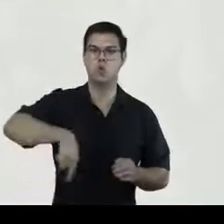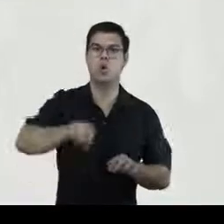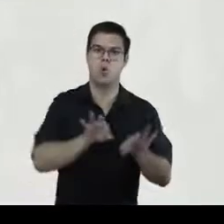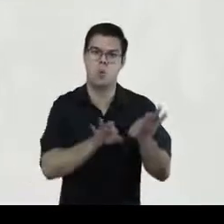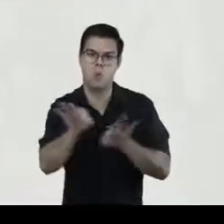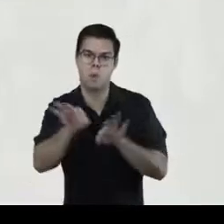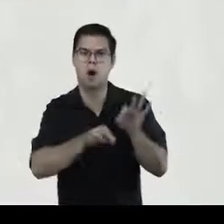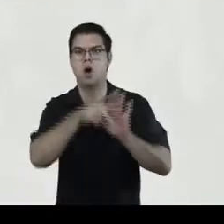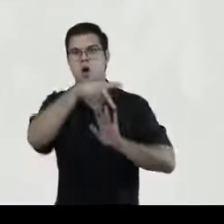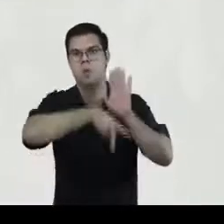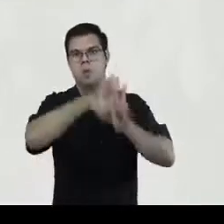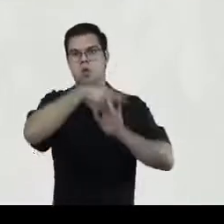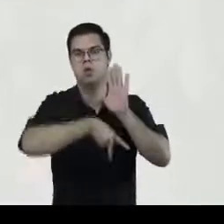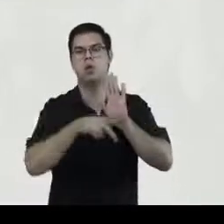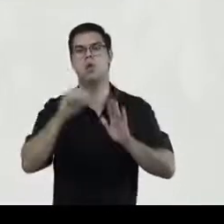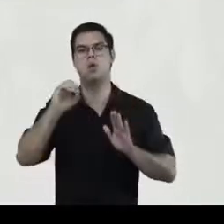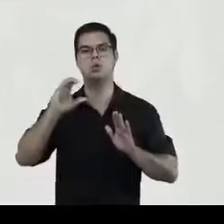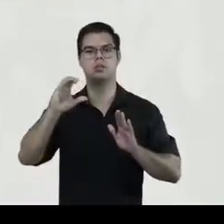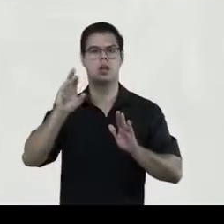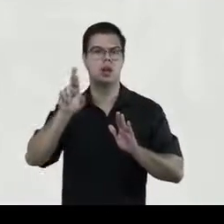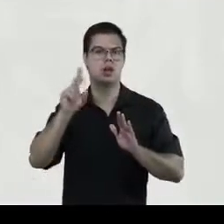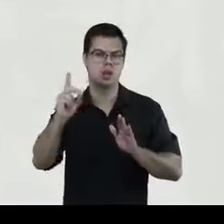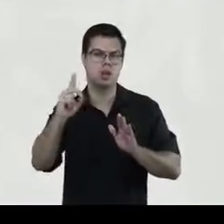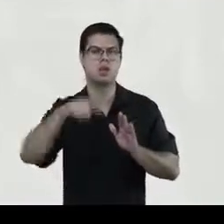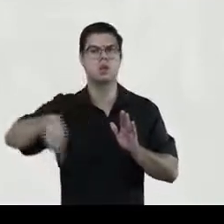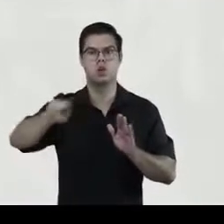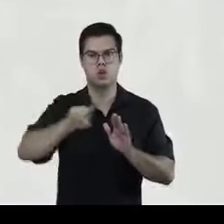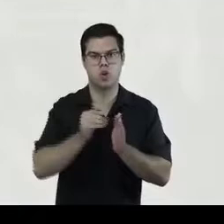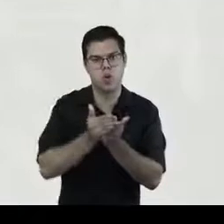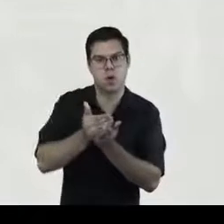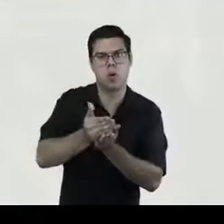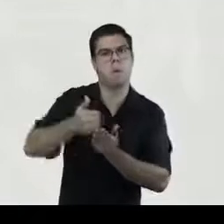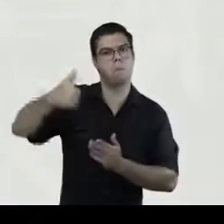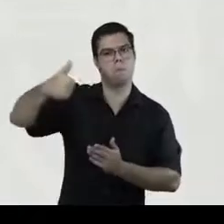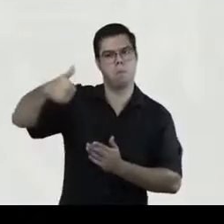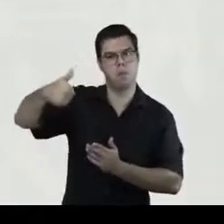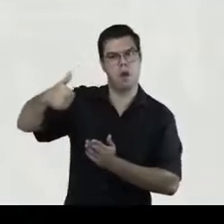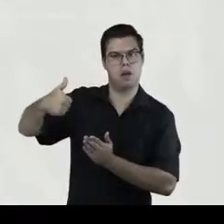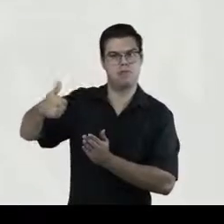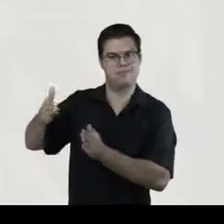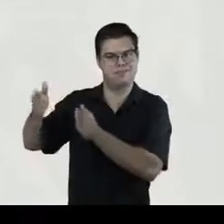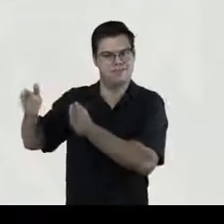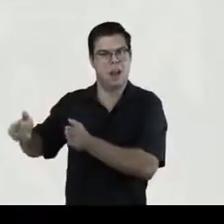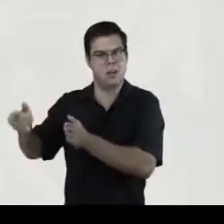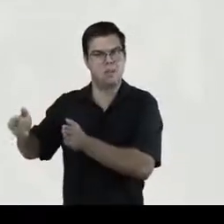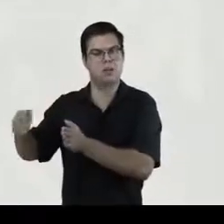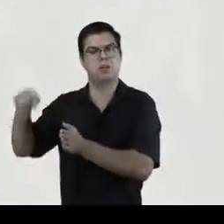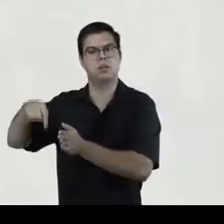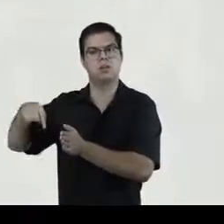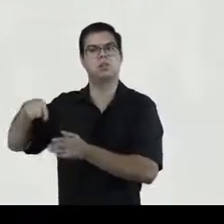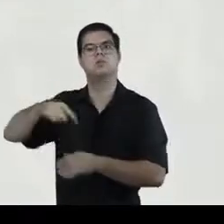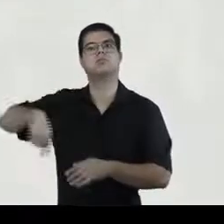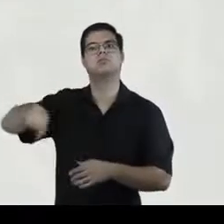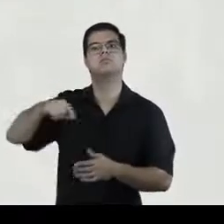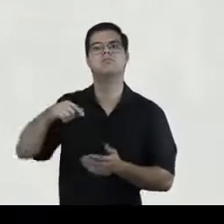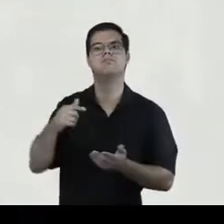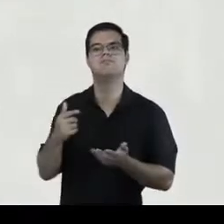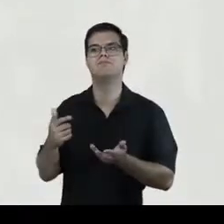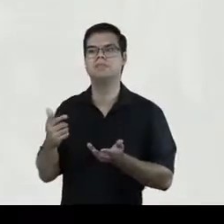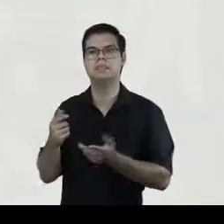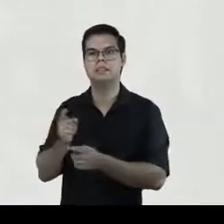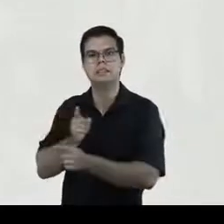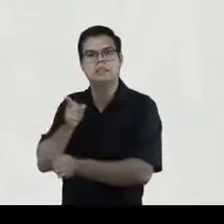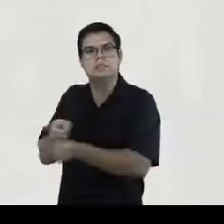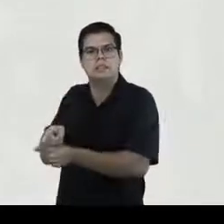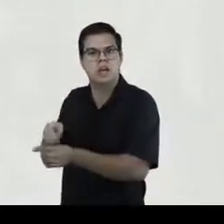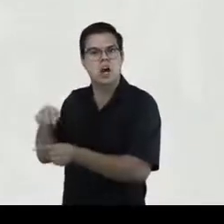Hier ging es nicht darum, einzelne Typen, wie wir sie für die analytische Druckforschung haben wollen, zu identifizieren,